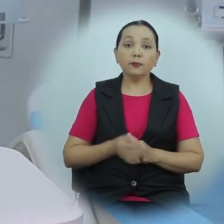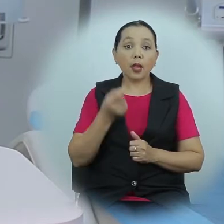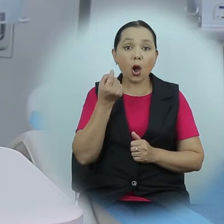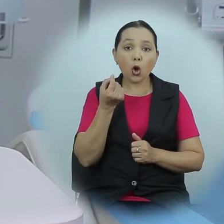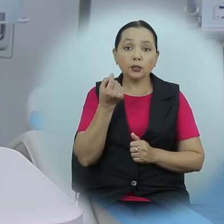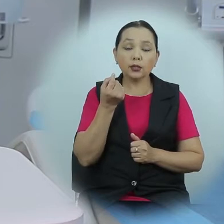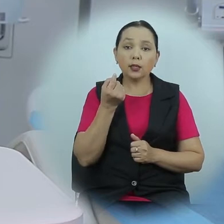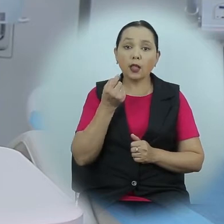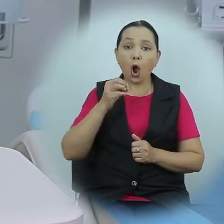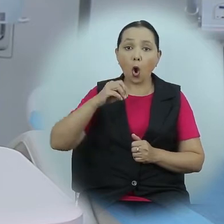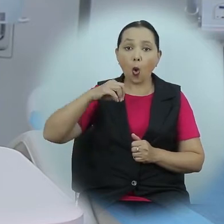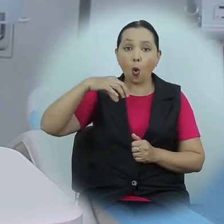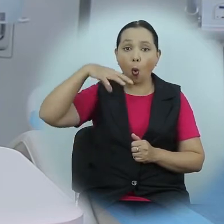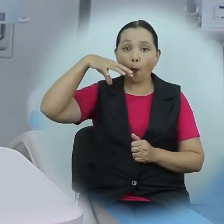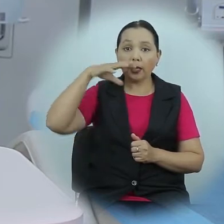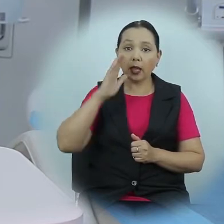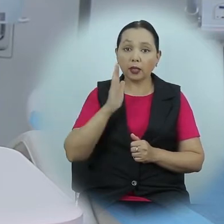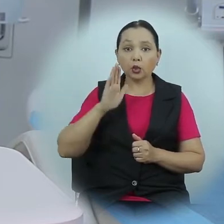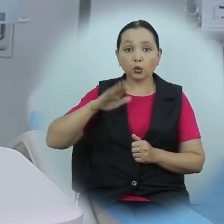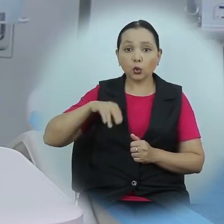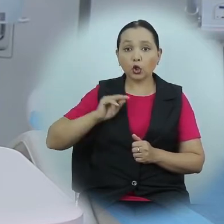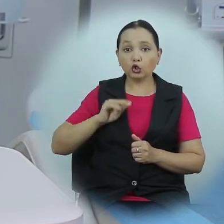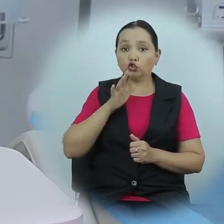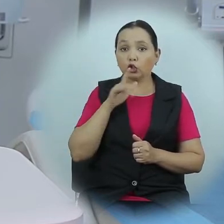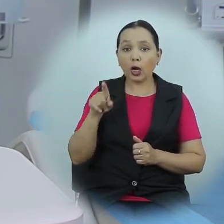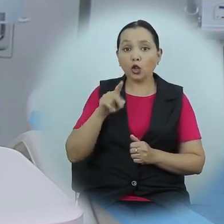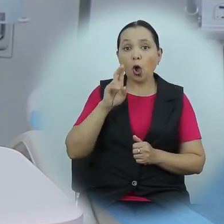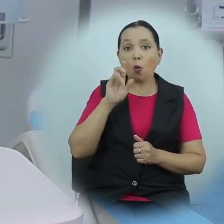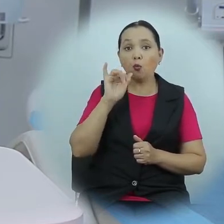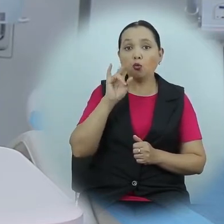Азгина көпіргенден соң іш жарайынды бураны